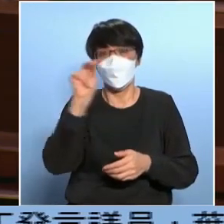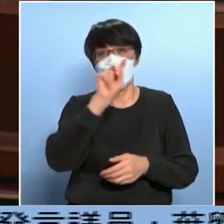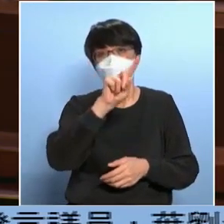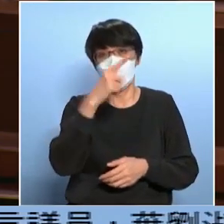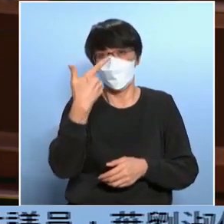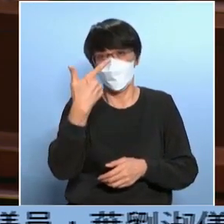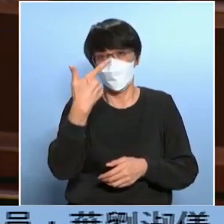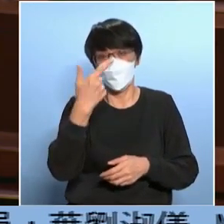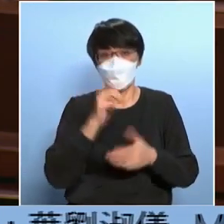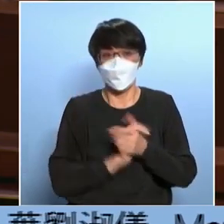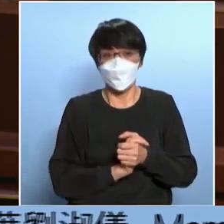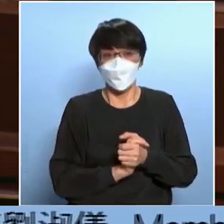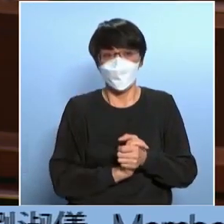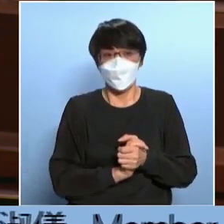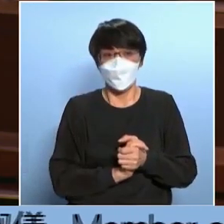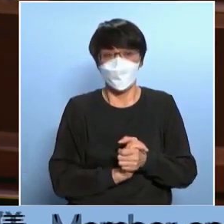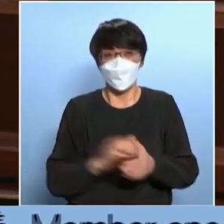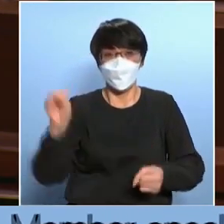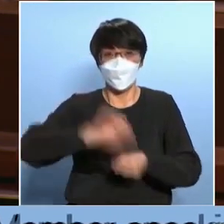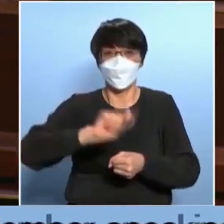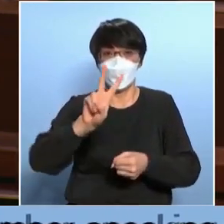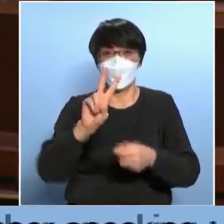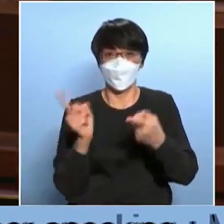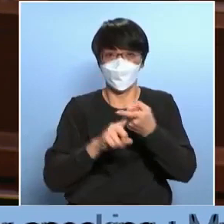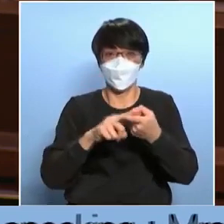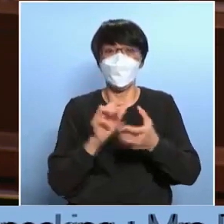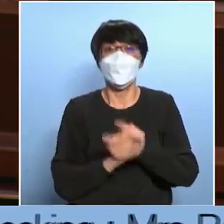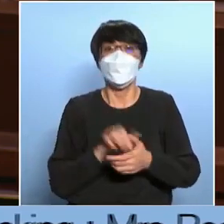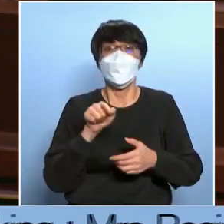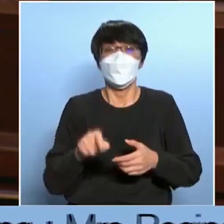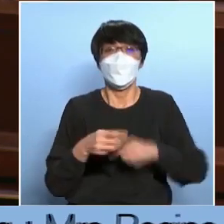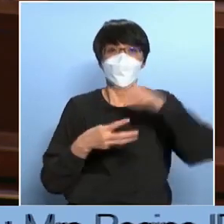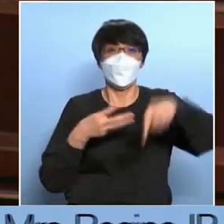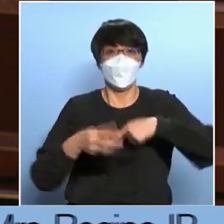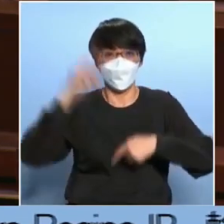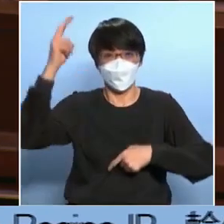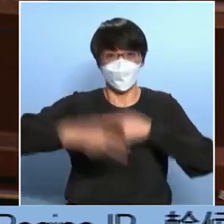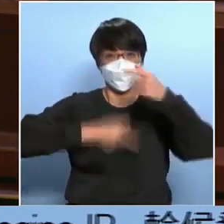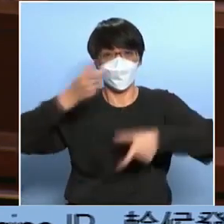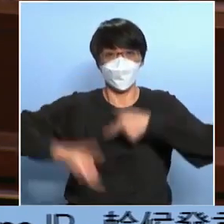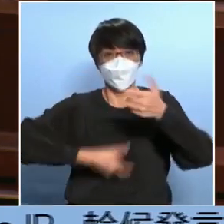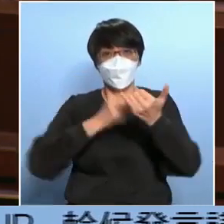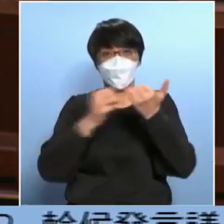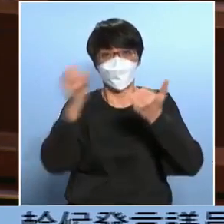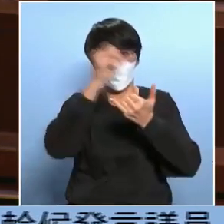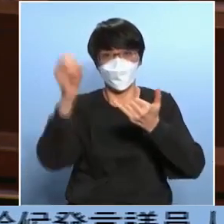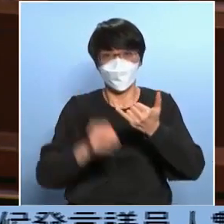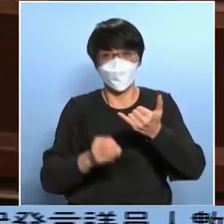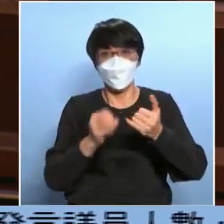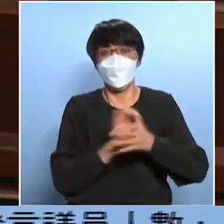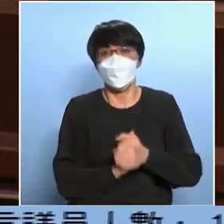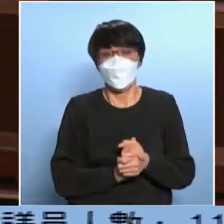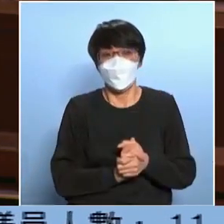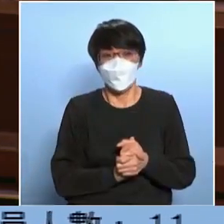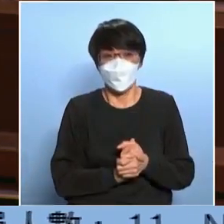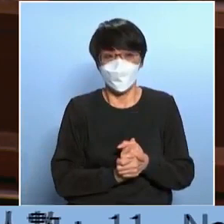2017至2018年咧，係增長係雙倍嘅。呢三樣服務佔咗我哋經常性開支60%啊。咁